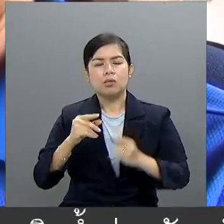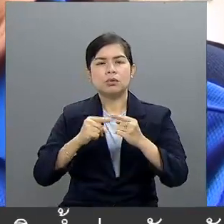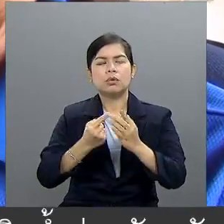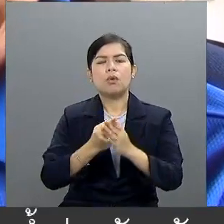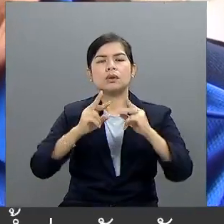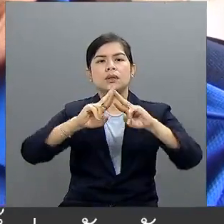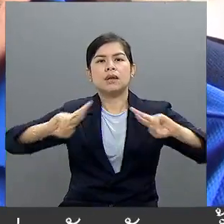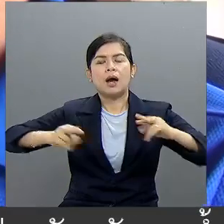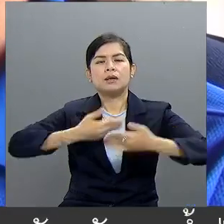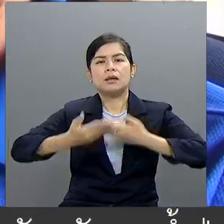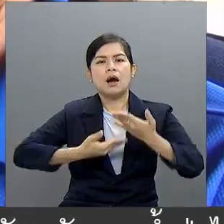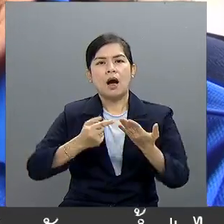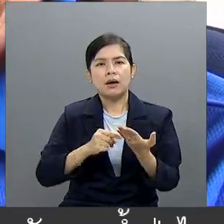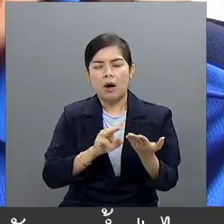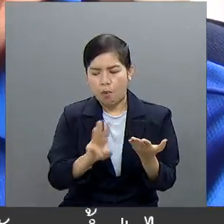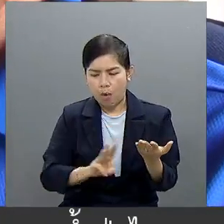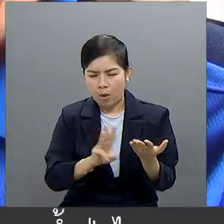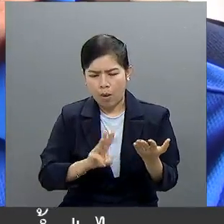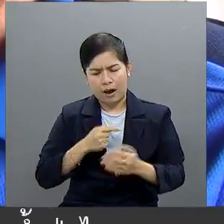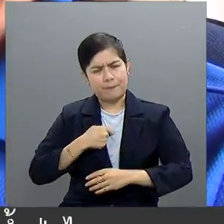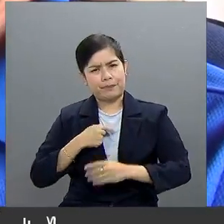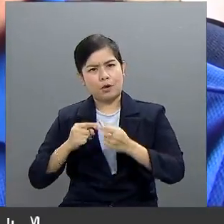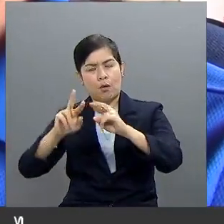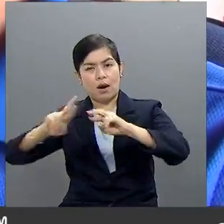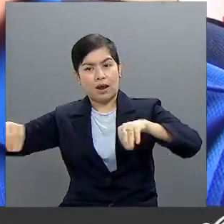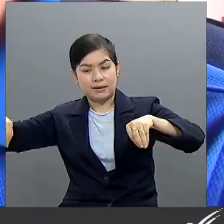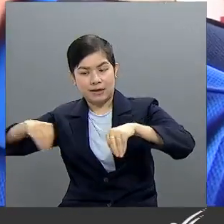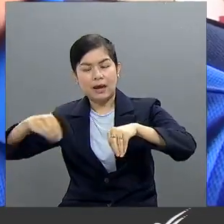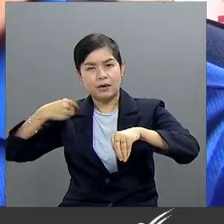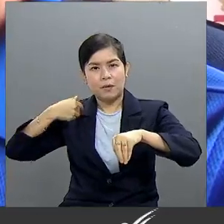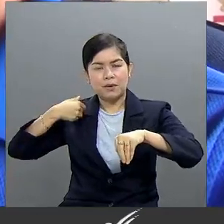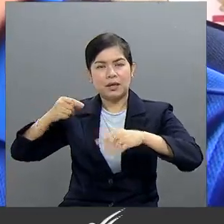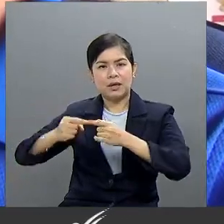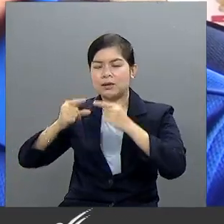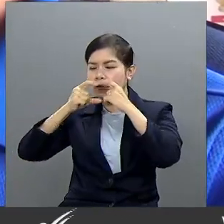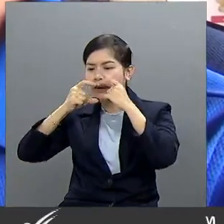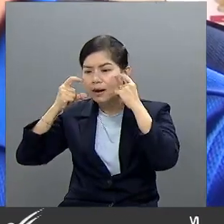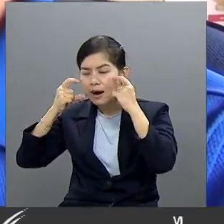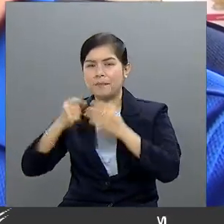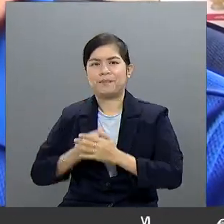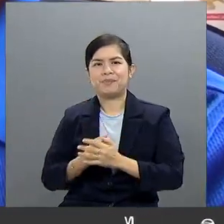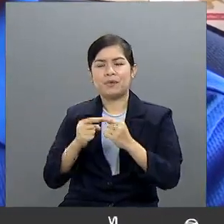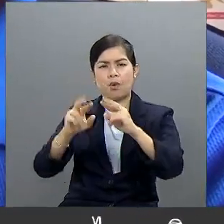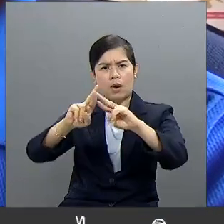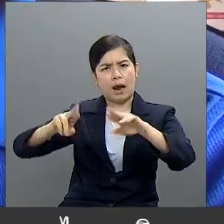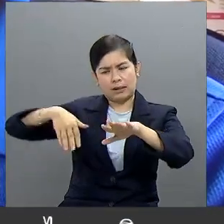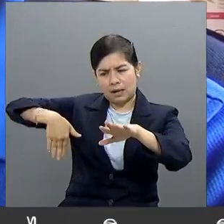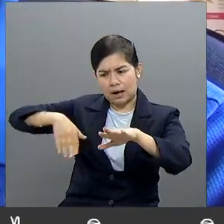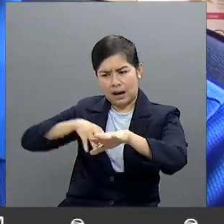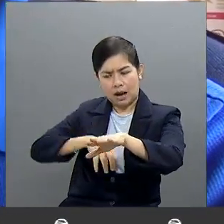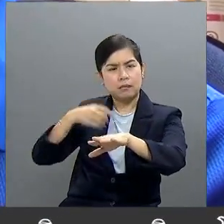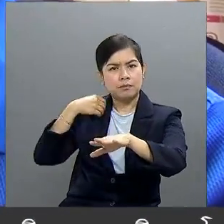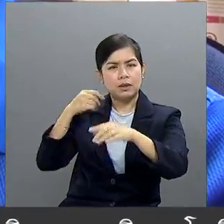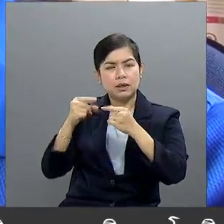เขาเอาผ้าแมสมาขายในอีกฝั่งหนึ่งด้านหลังมีกระเป๋ากระจูดก็เลยมีไอเดียขึ้นมาว่าการที่เรา